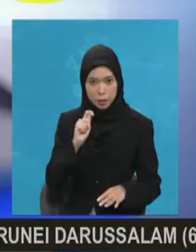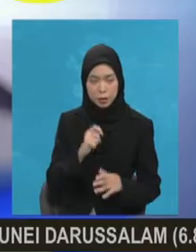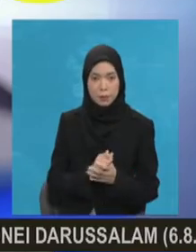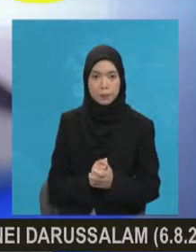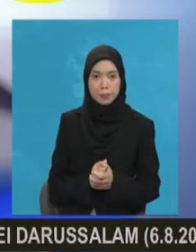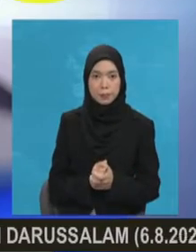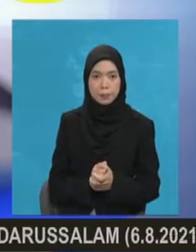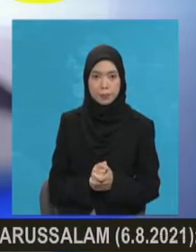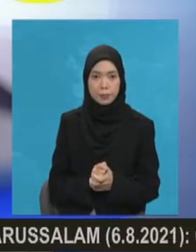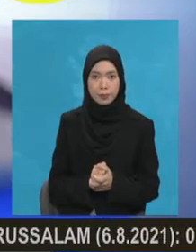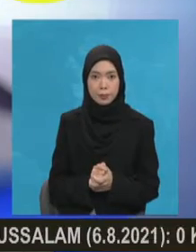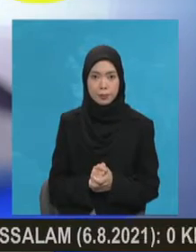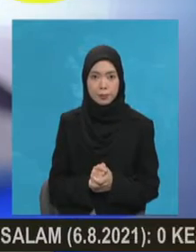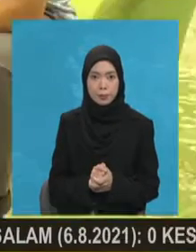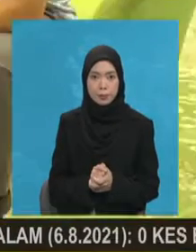katok